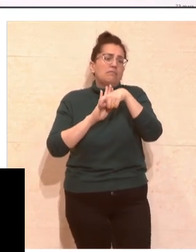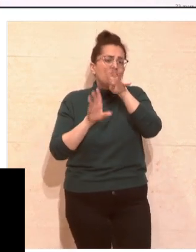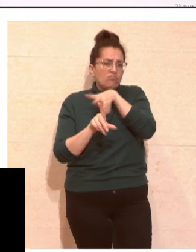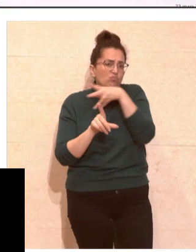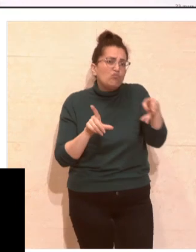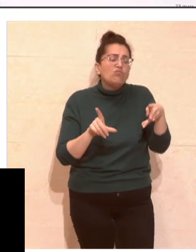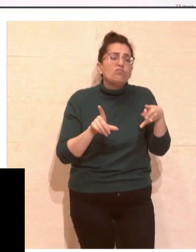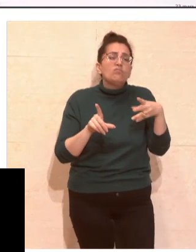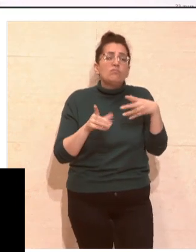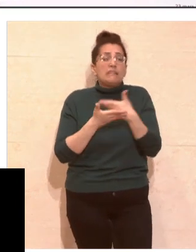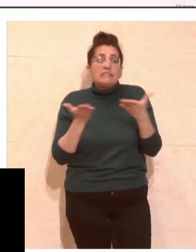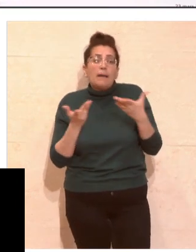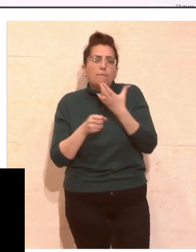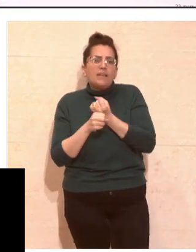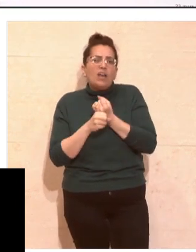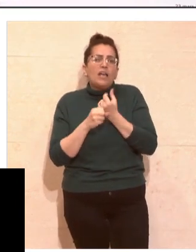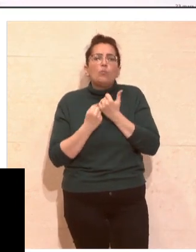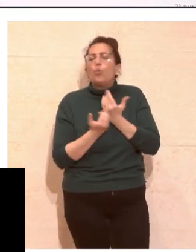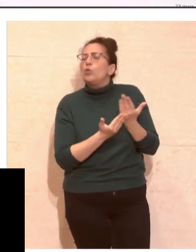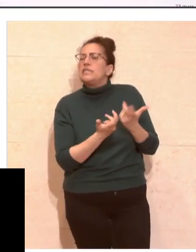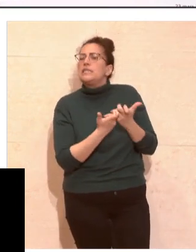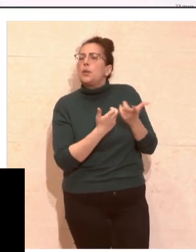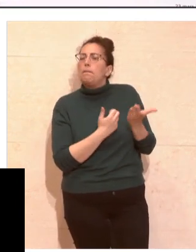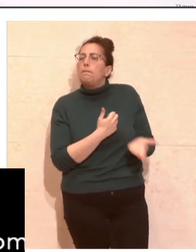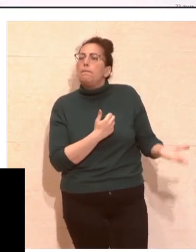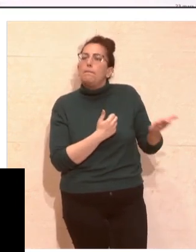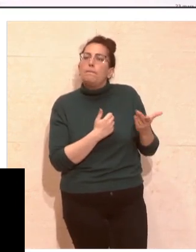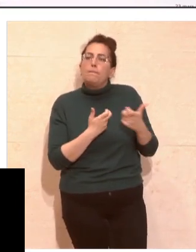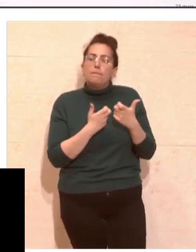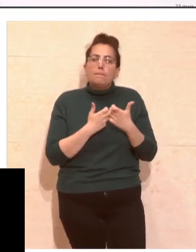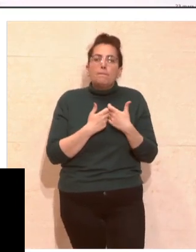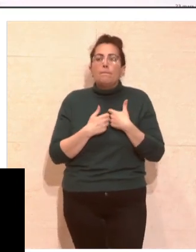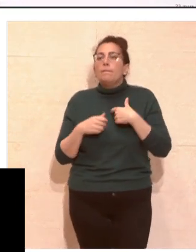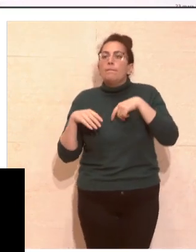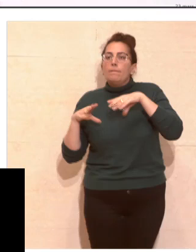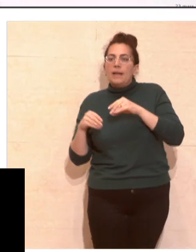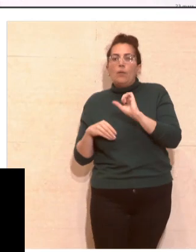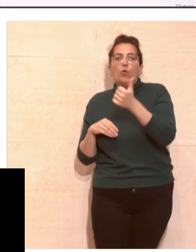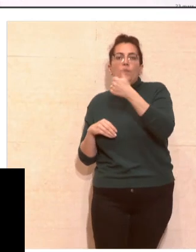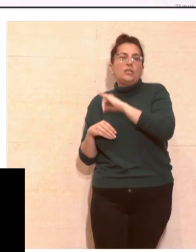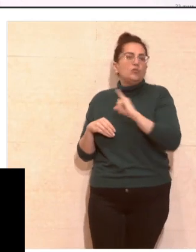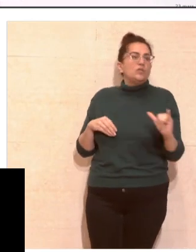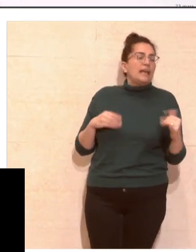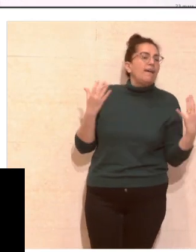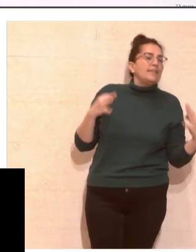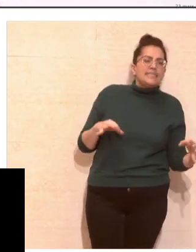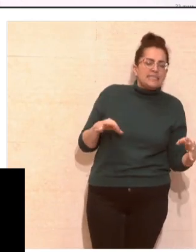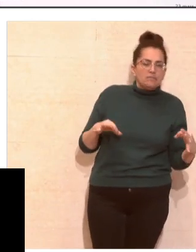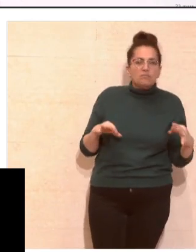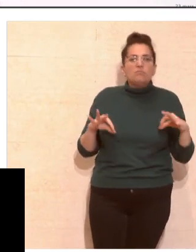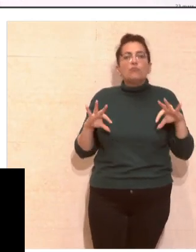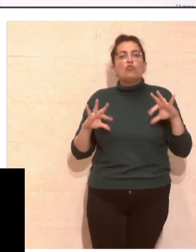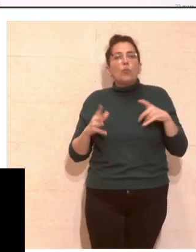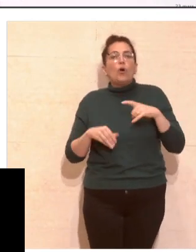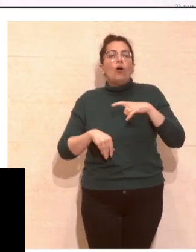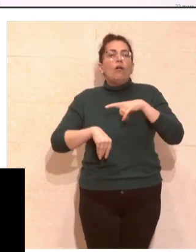qu'on peut mesurer avec des tâches comme par exemple déplacer des boules d'une position à une autre en un minimum de coups et un minimum de temps. Et puis alors donc les gens qui